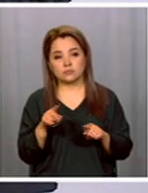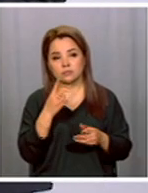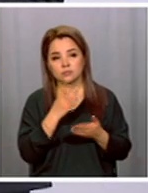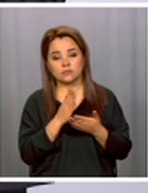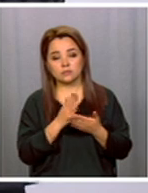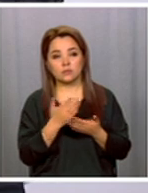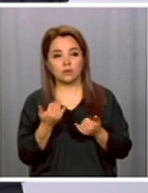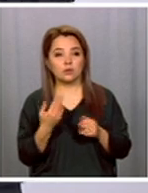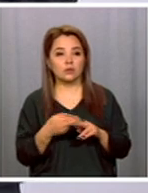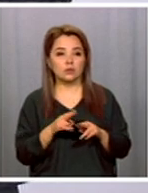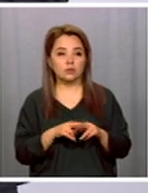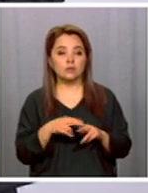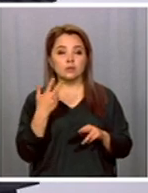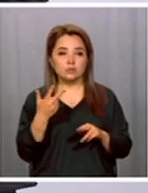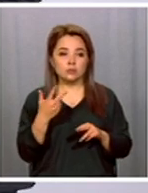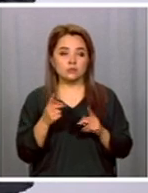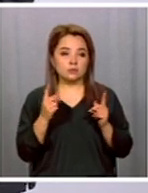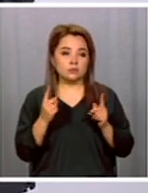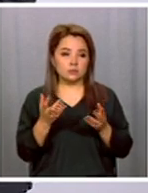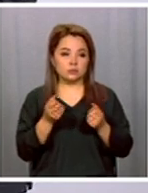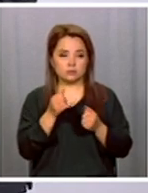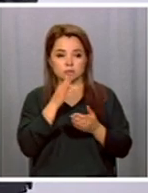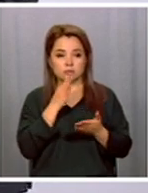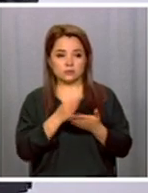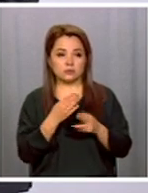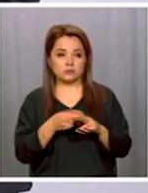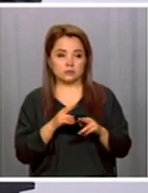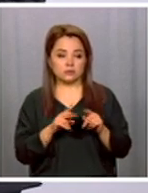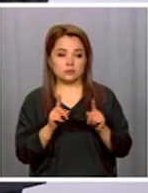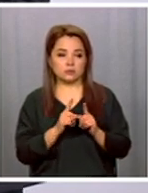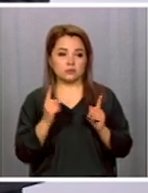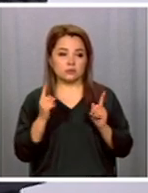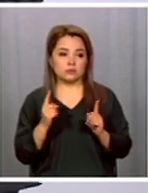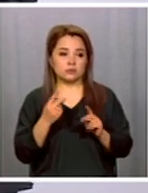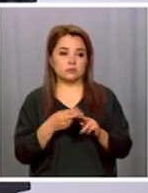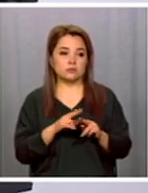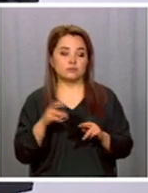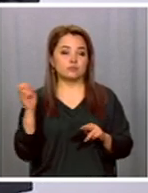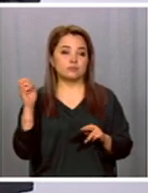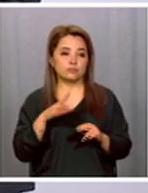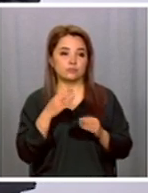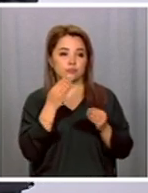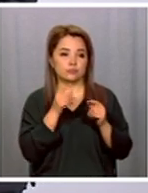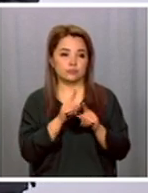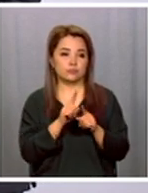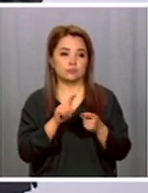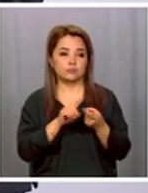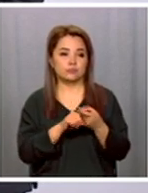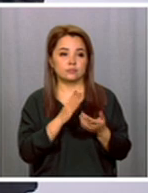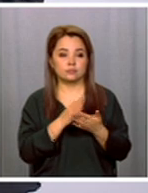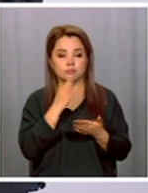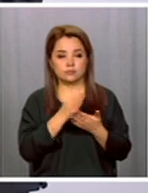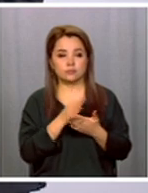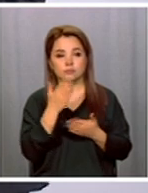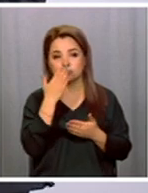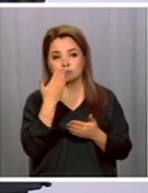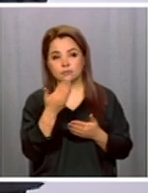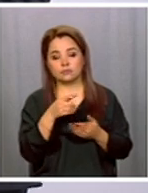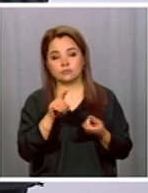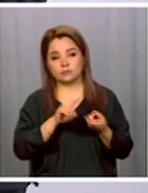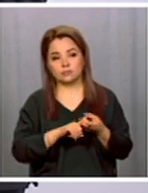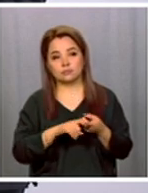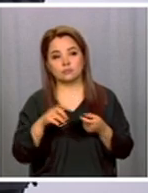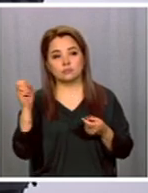бізде осы үш кескінде алынбайды екен. Байқасаңыздар, бірінші кескінді мен фокус арқылы жіберемін, екінші кескінді мен айнаның төбесі арқылы